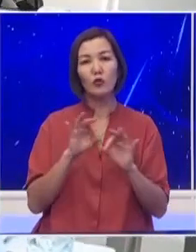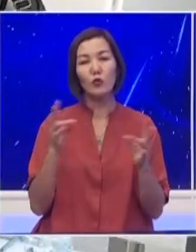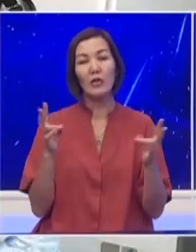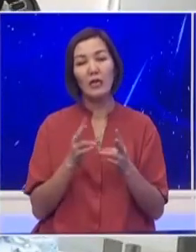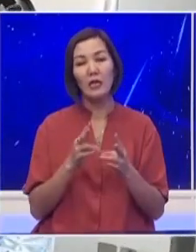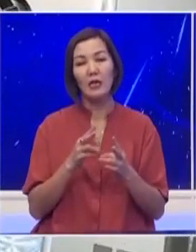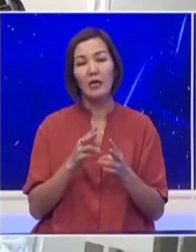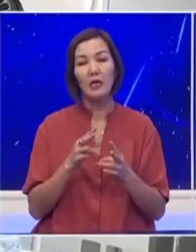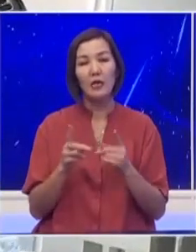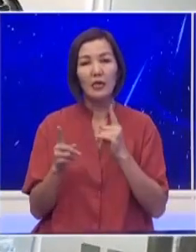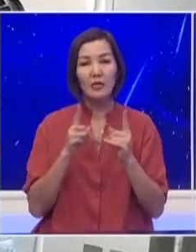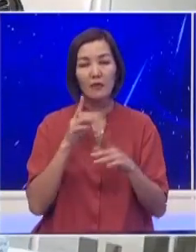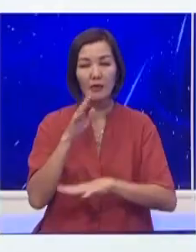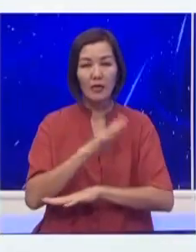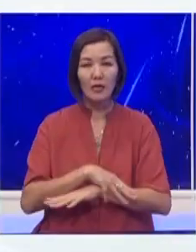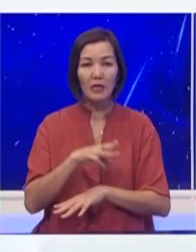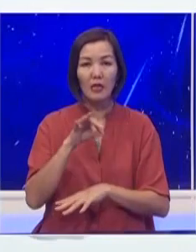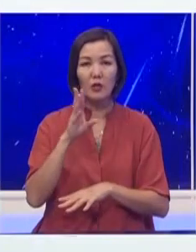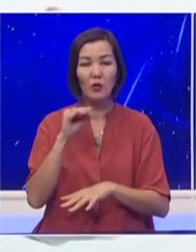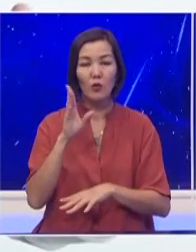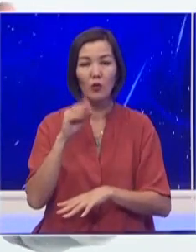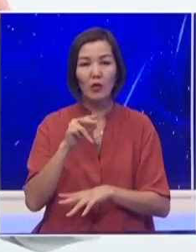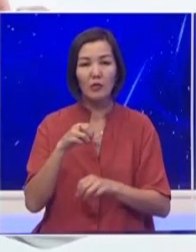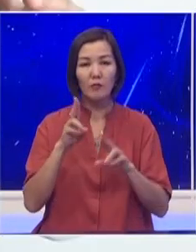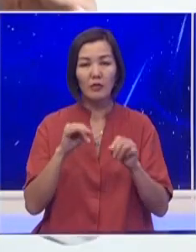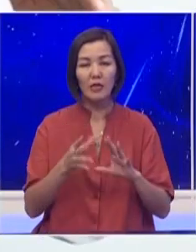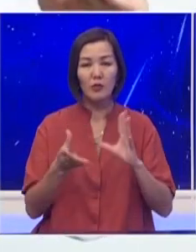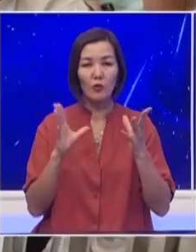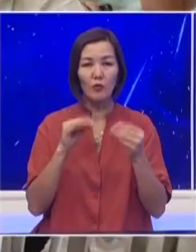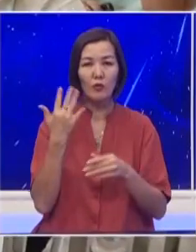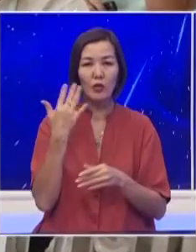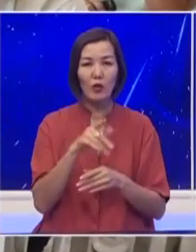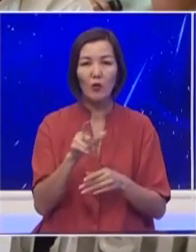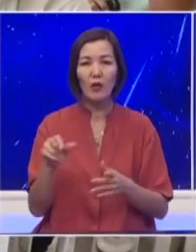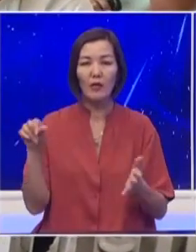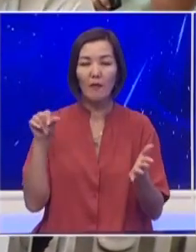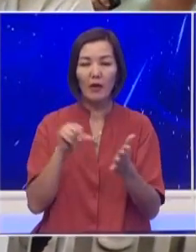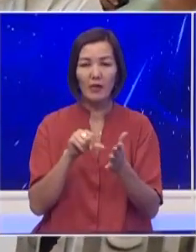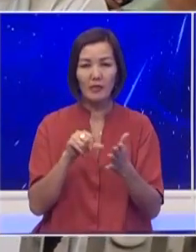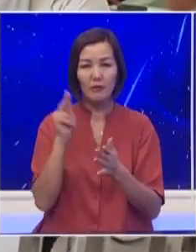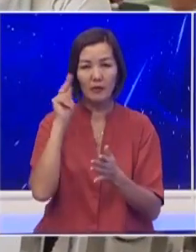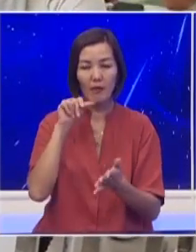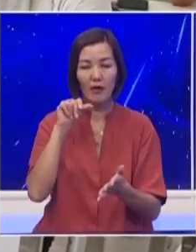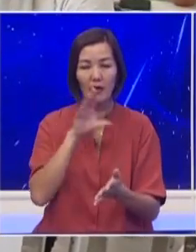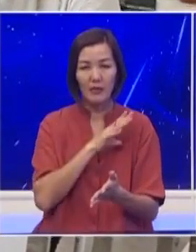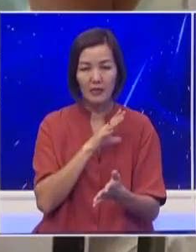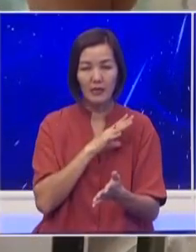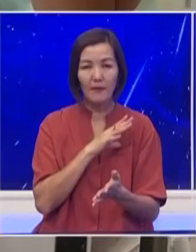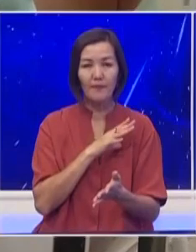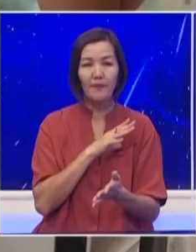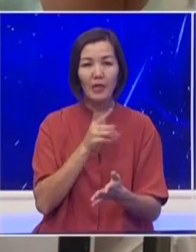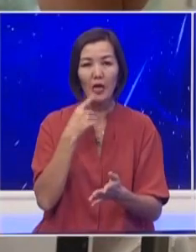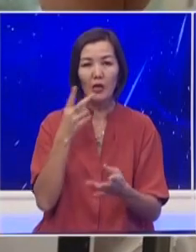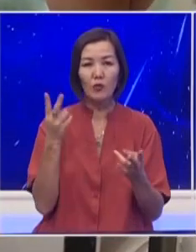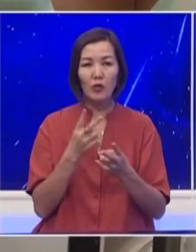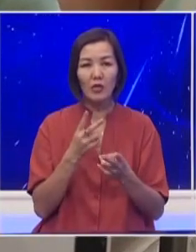теолог мамандар, ғалымдар дәріс оқыды. Өңірдің аудан қалаларынан жиналған 50-ге жуық адам діни тұрғыдан сауатын ашты. Айтуларынша мұндай